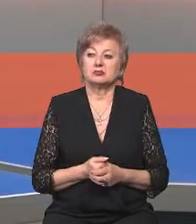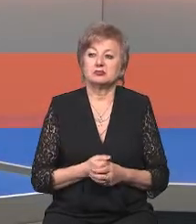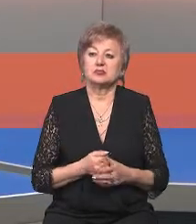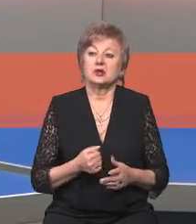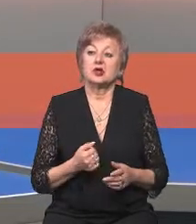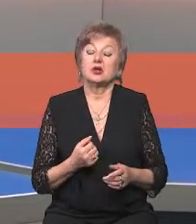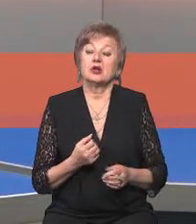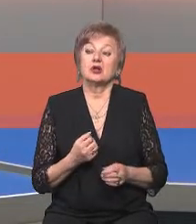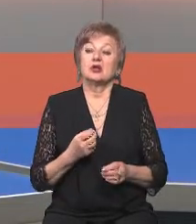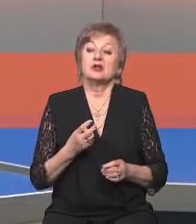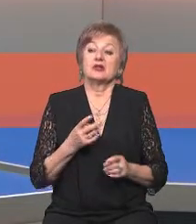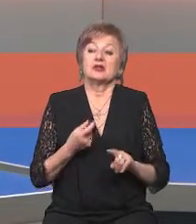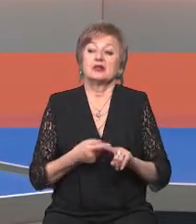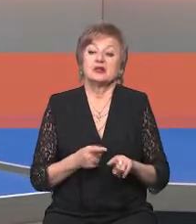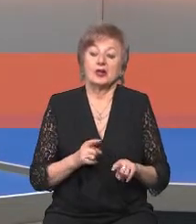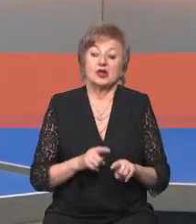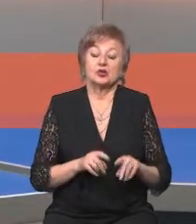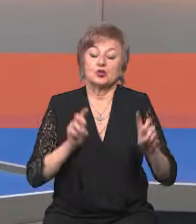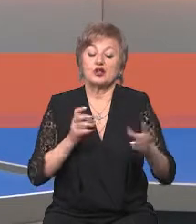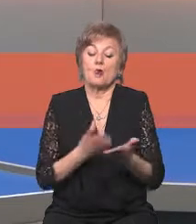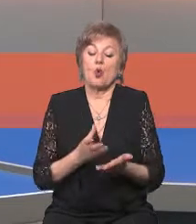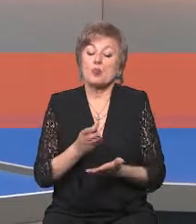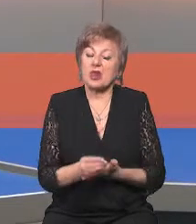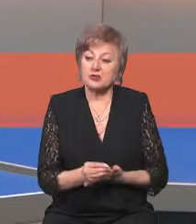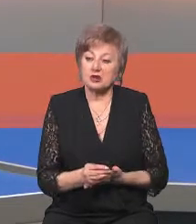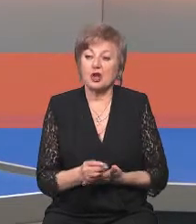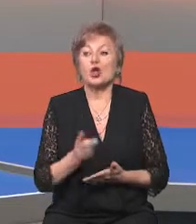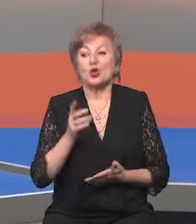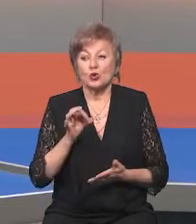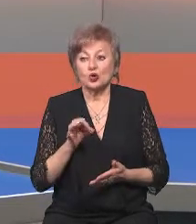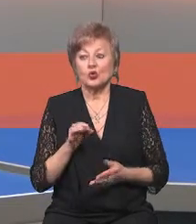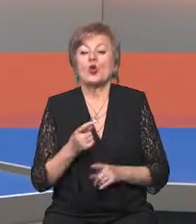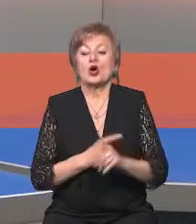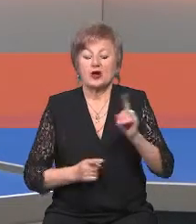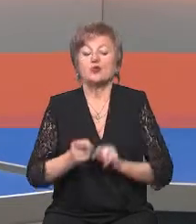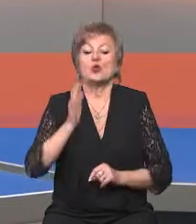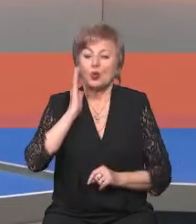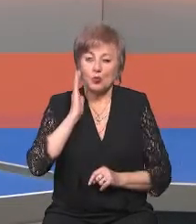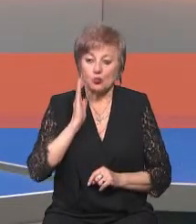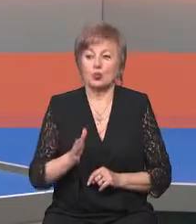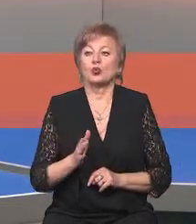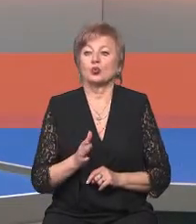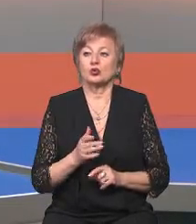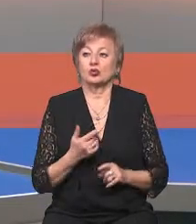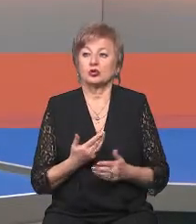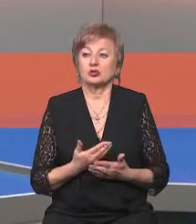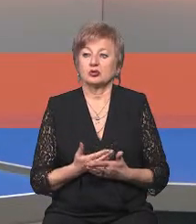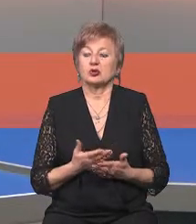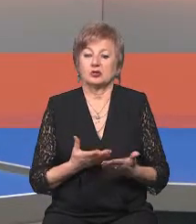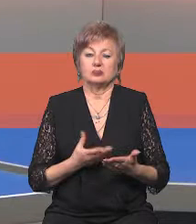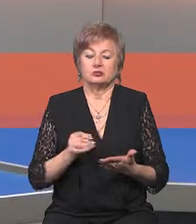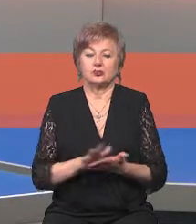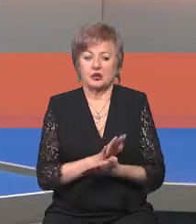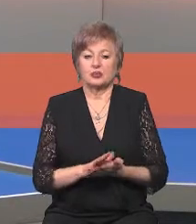переходу на нову систему оплати. Але все ж таки ця реформа буде, і вона саме в такому вигляді буде, як і